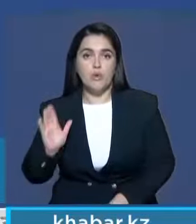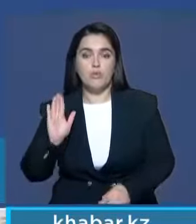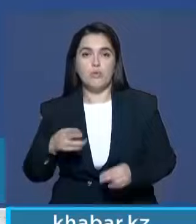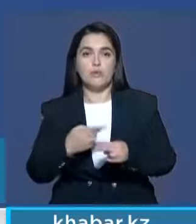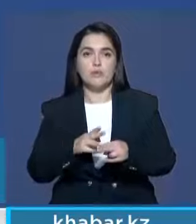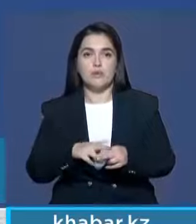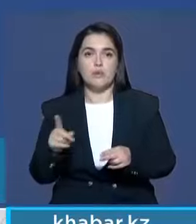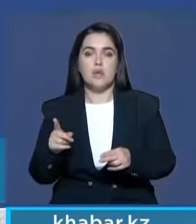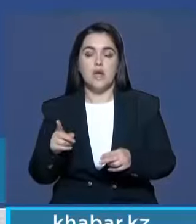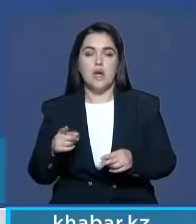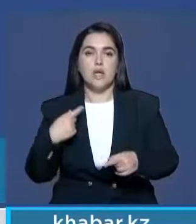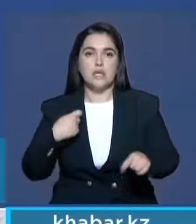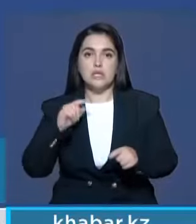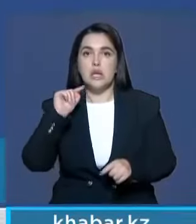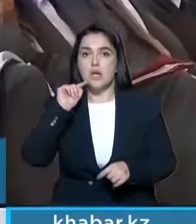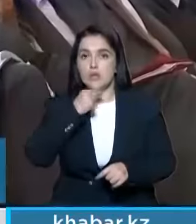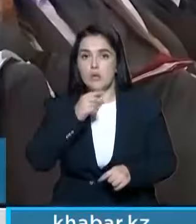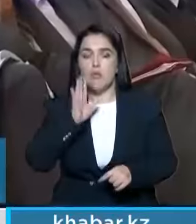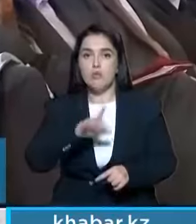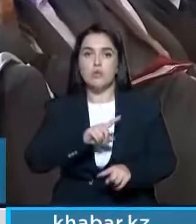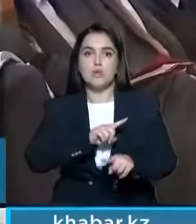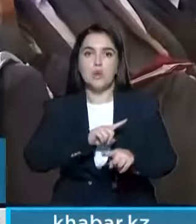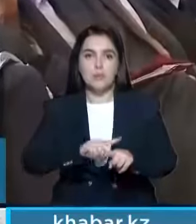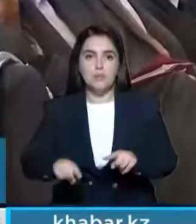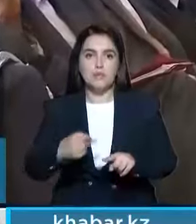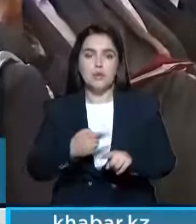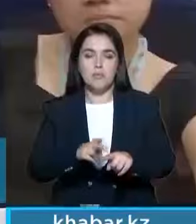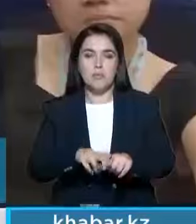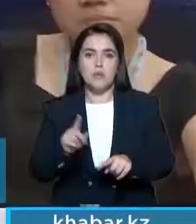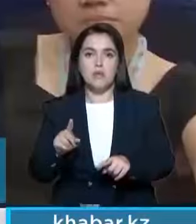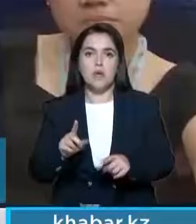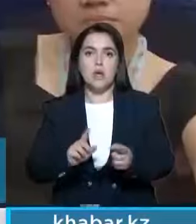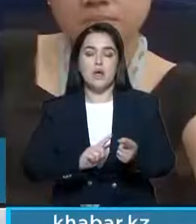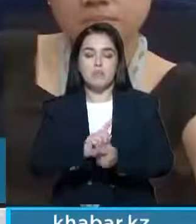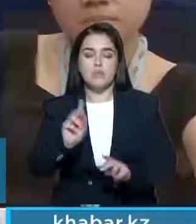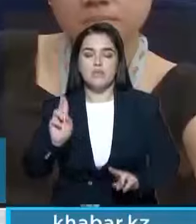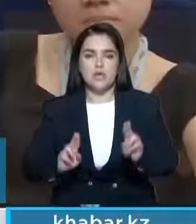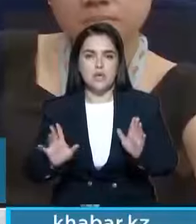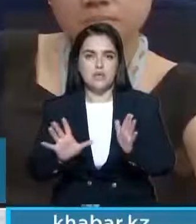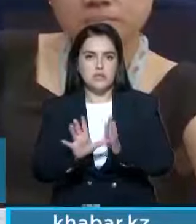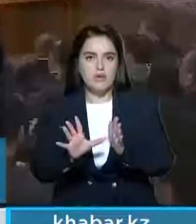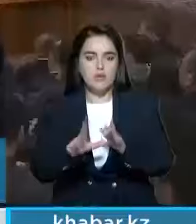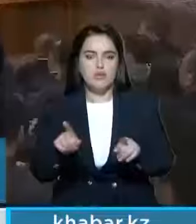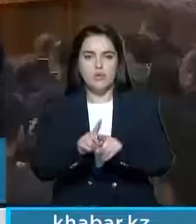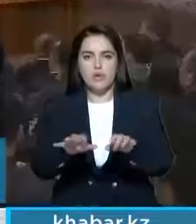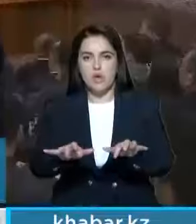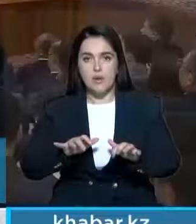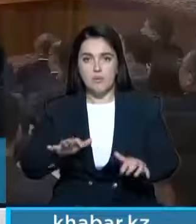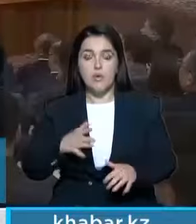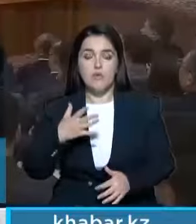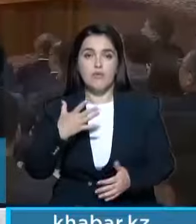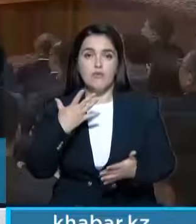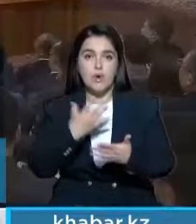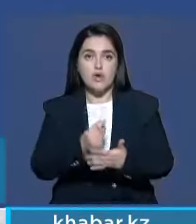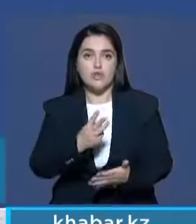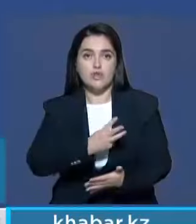и устойчивой рыночной экономике требует динамичных, устойчивых образовательных стандартов и цифровой трансформации. Свои намерения по